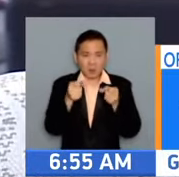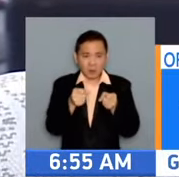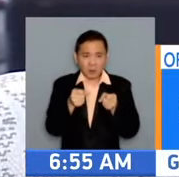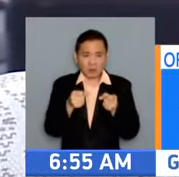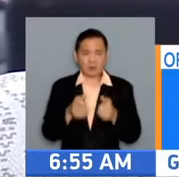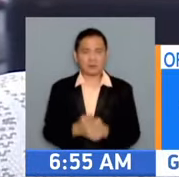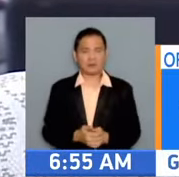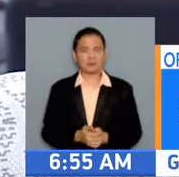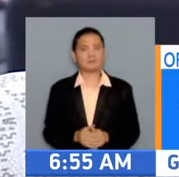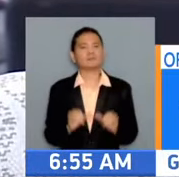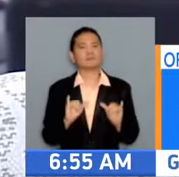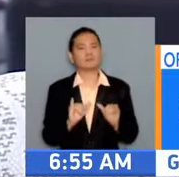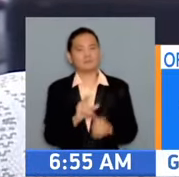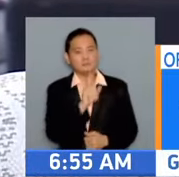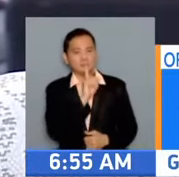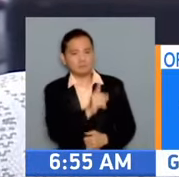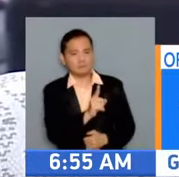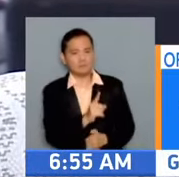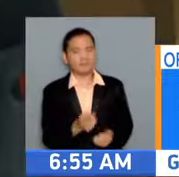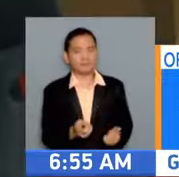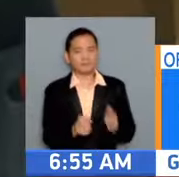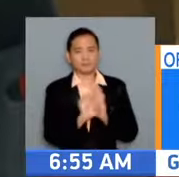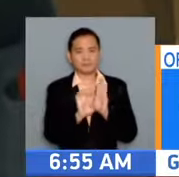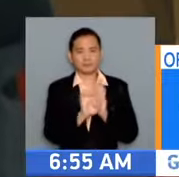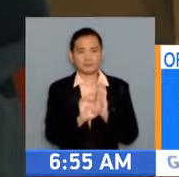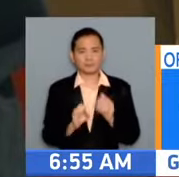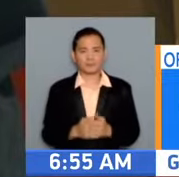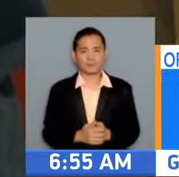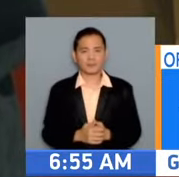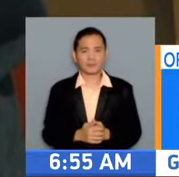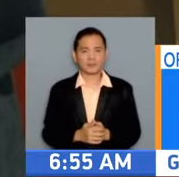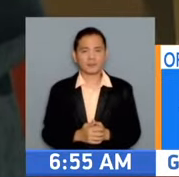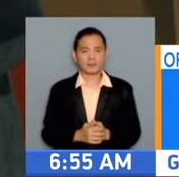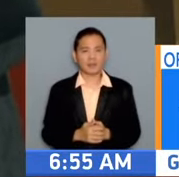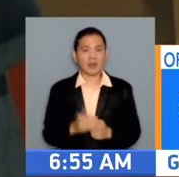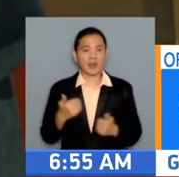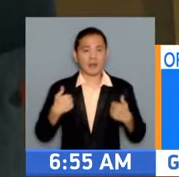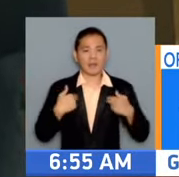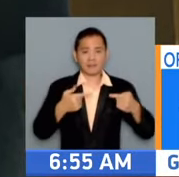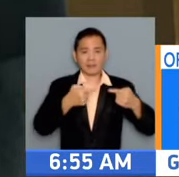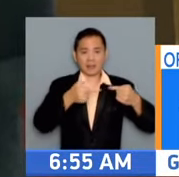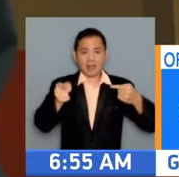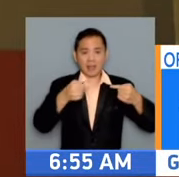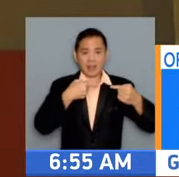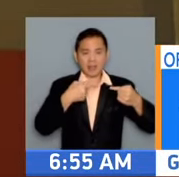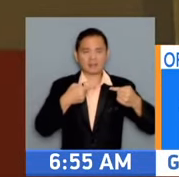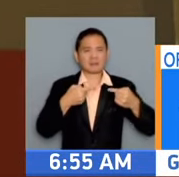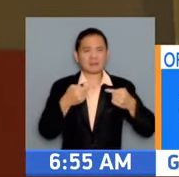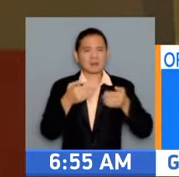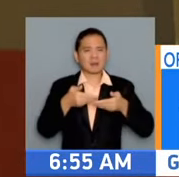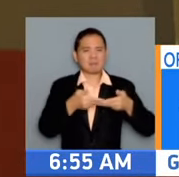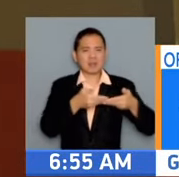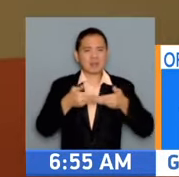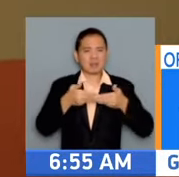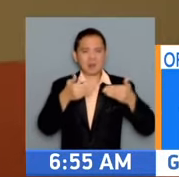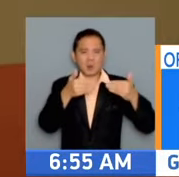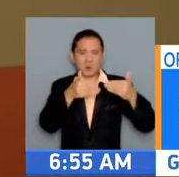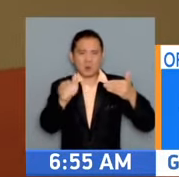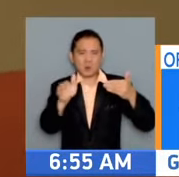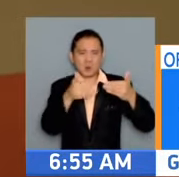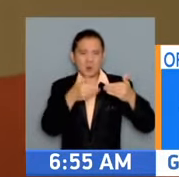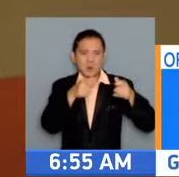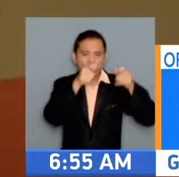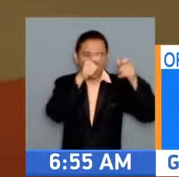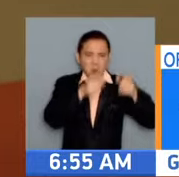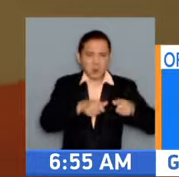mga ikinakabit na tinatawag na safety gates or baby gates sa nakikita niyo po sa screen. At ito po ay